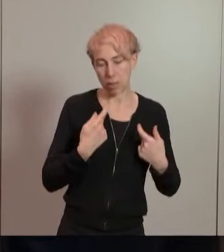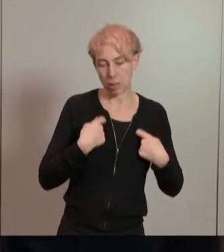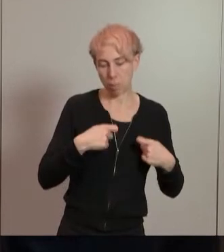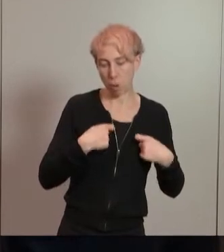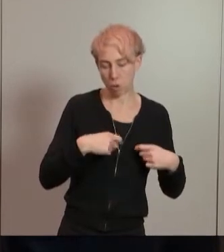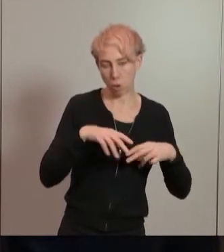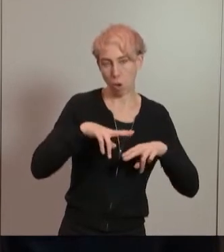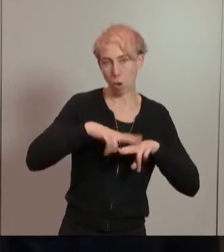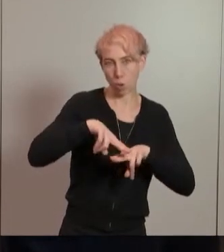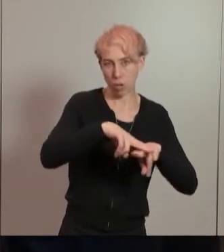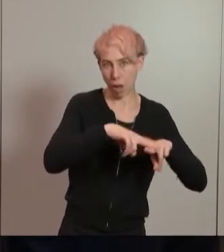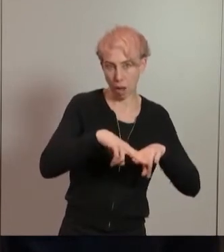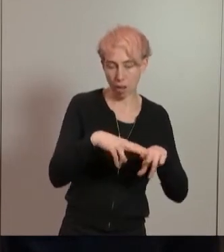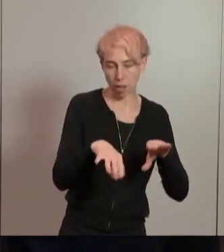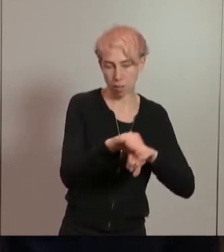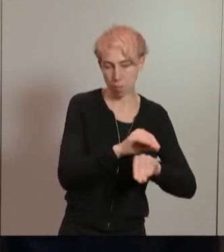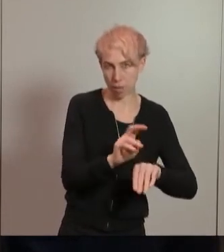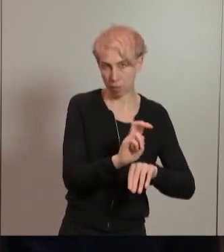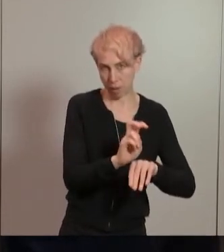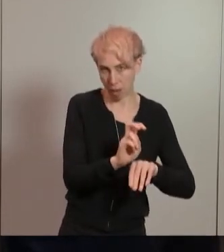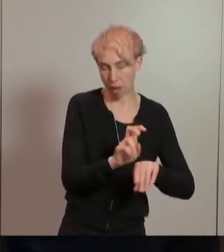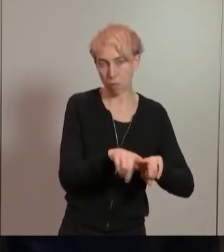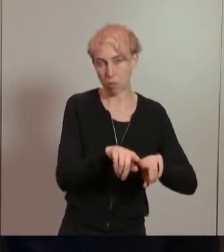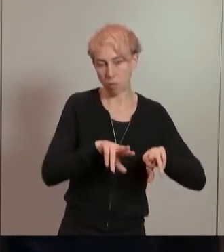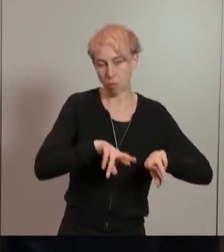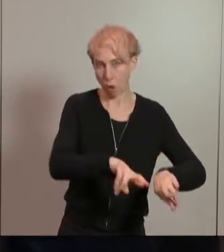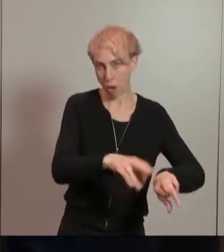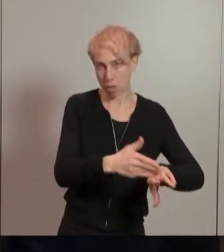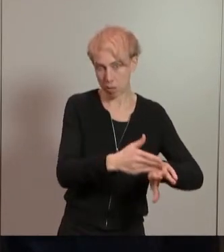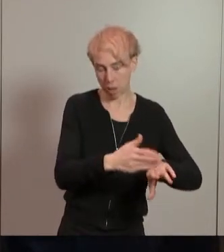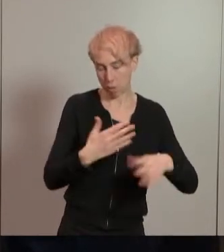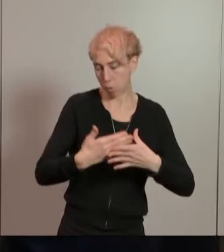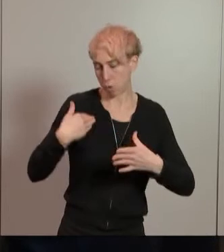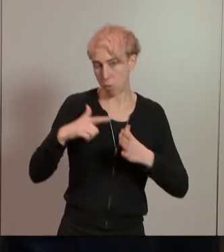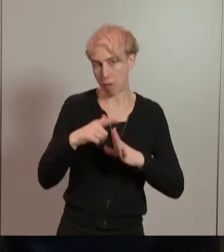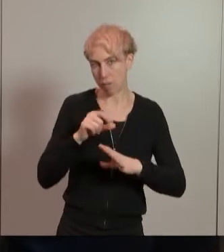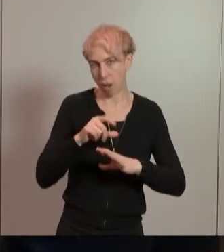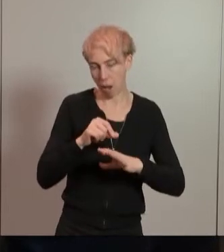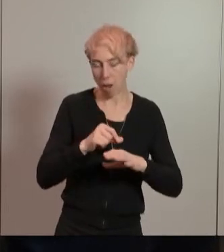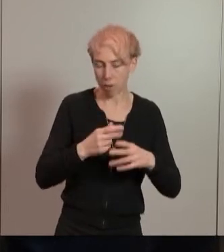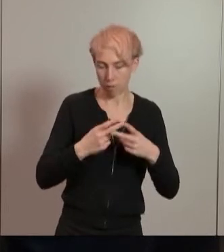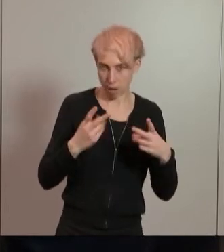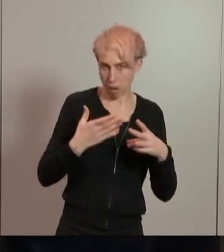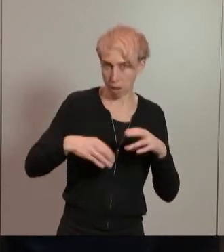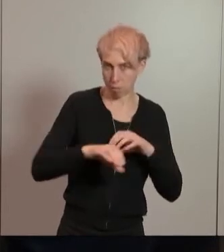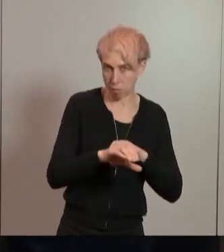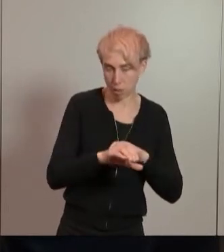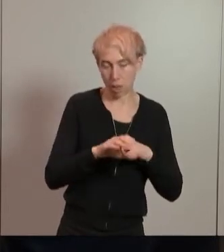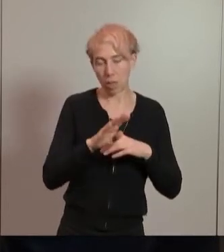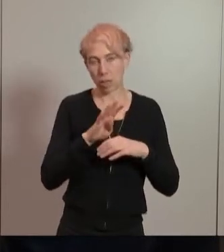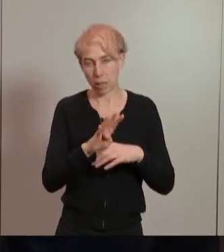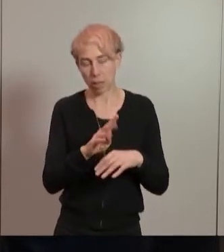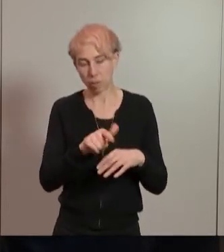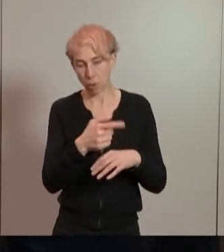des espaces verts d'abord de voirie, créée depuis 2001, assurée par les communes, avec une prise en charge à hauteur d'environ 4,2 millions d'euros